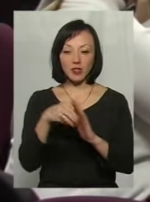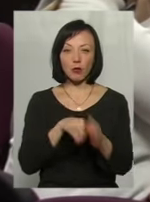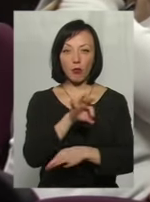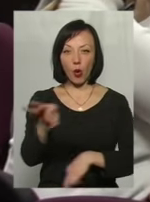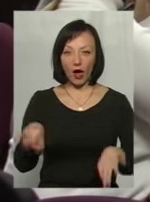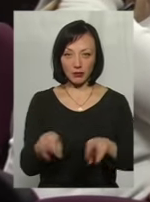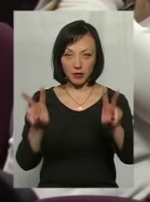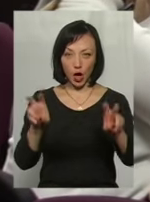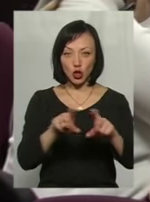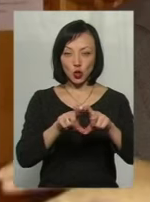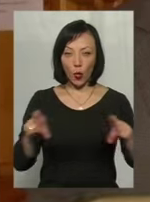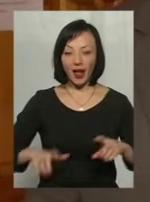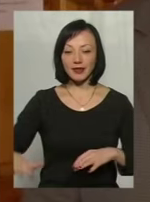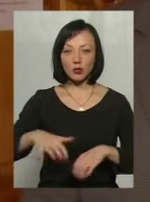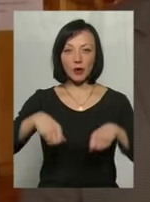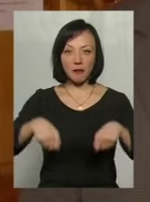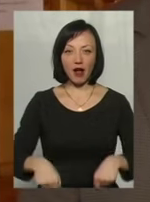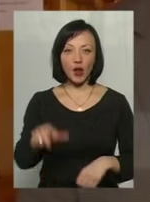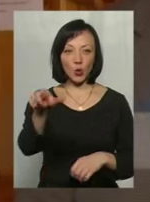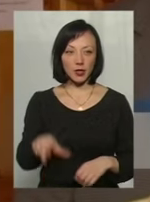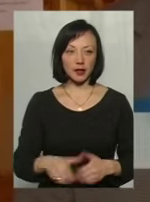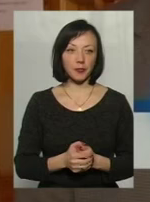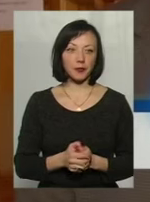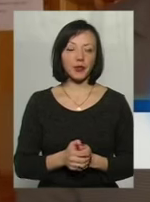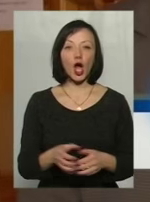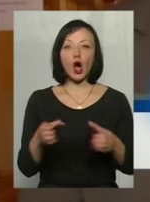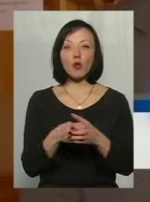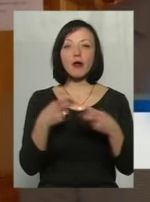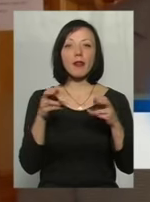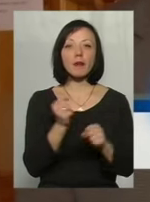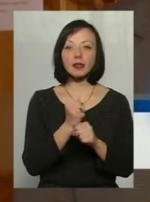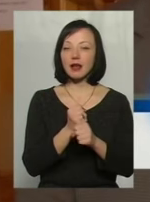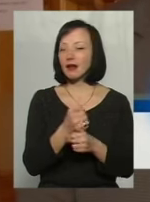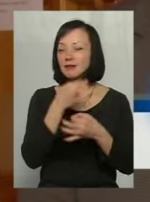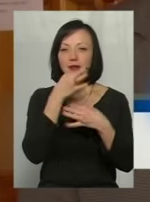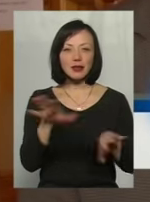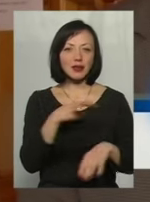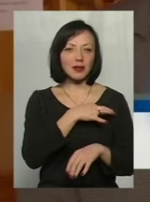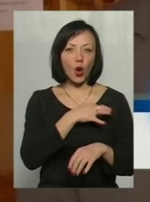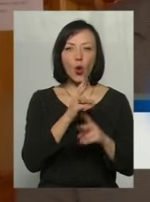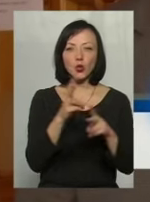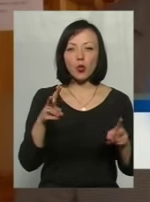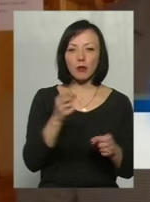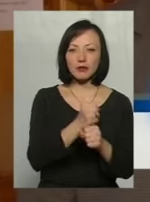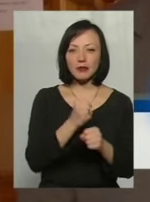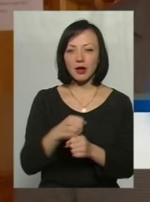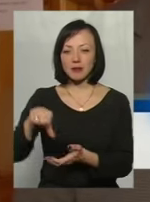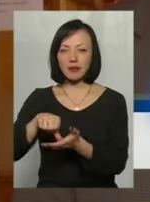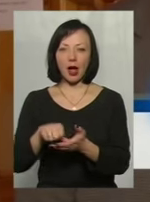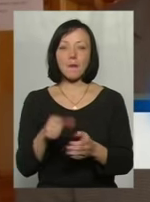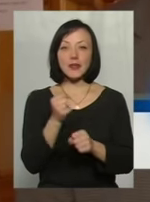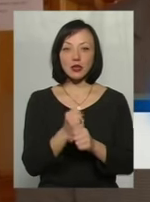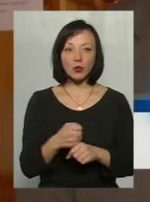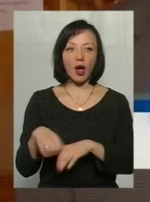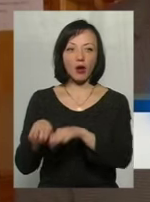– територія прав людини». В групах, де вони працюють, немає різниці, хто на якій посаді, хто кого представляє. Тому що вони працюють